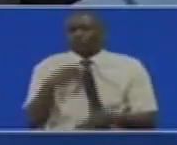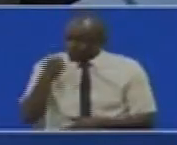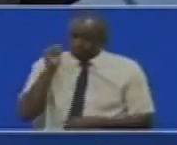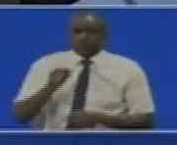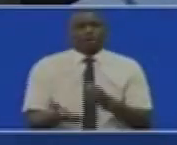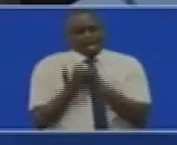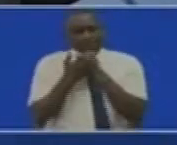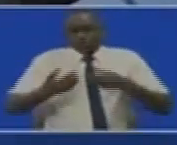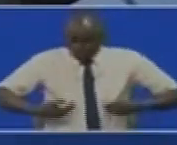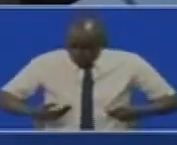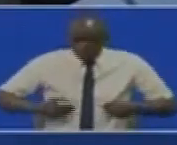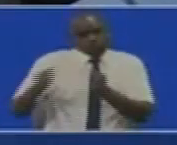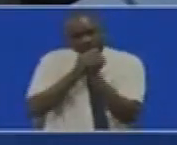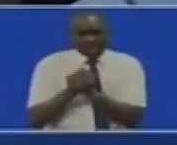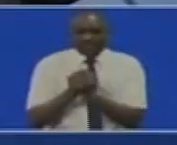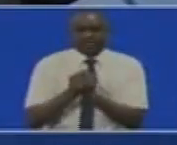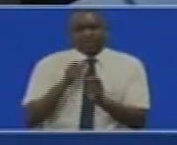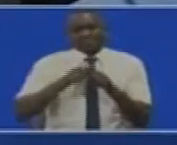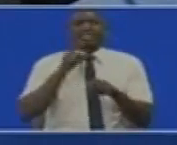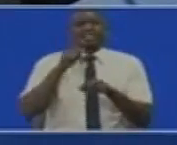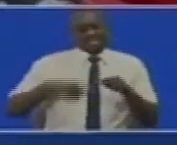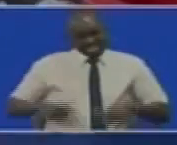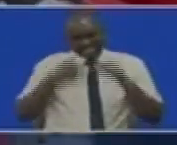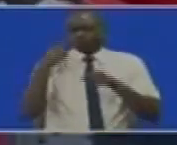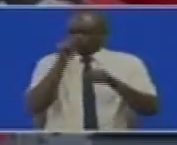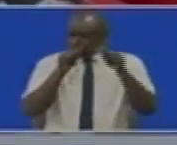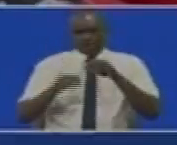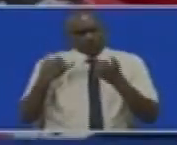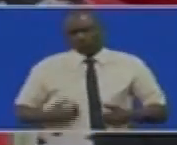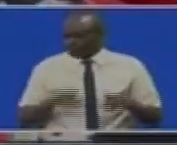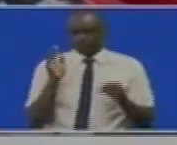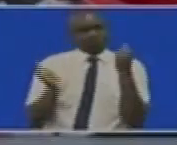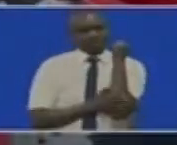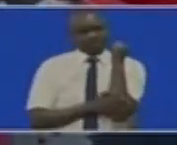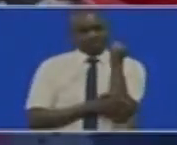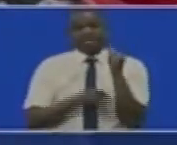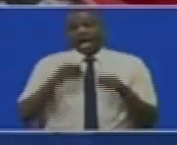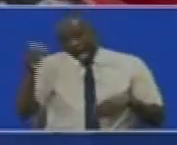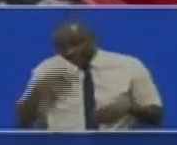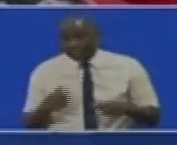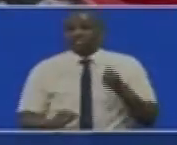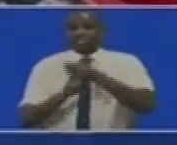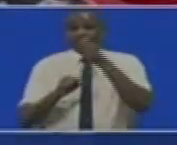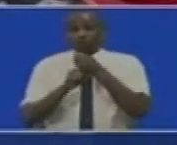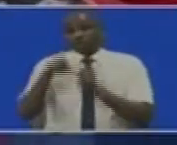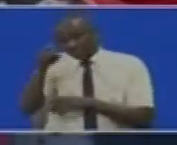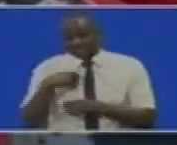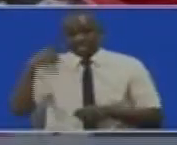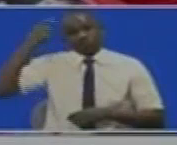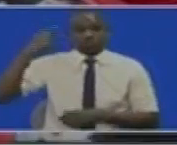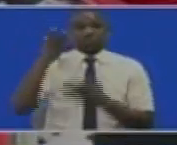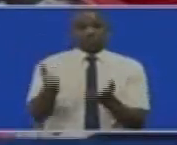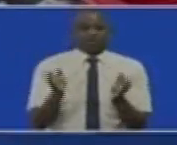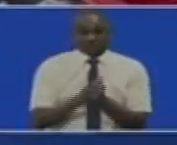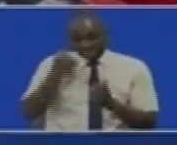help bring youth together and not divide them. Umesema vijana Mombasa wakimpenda Alesan Joho, wakimshangilia ni wendazimu, ni machizi